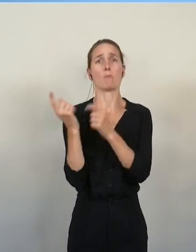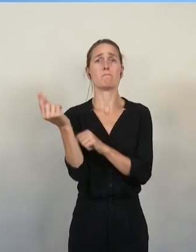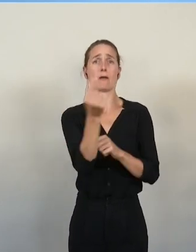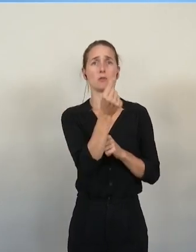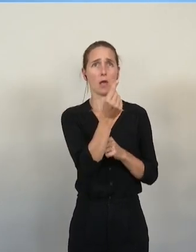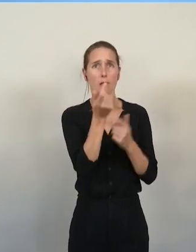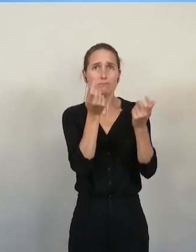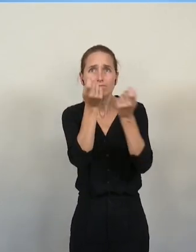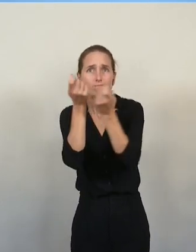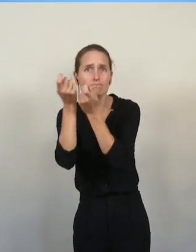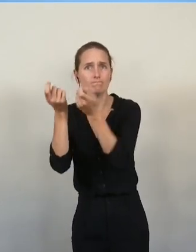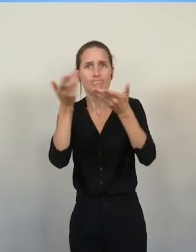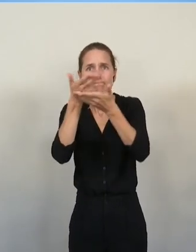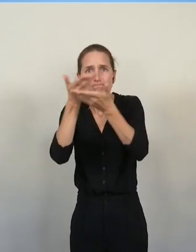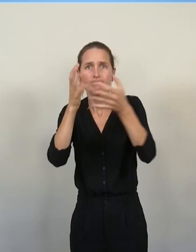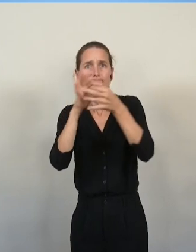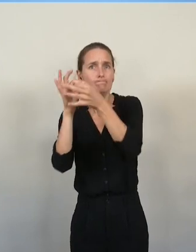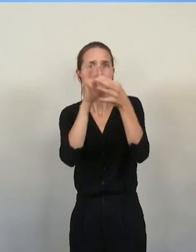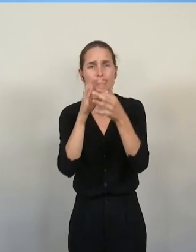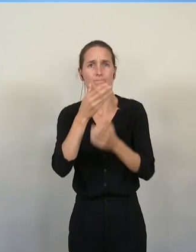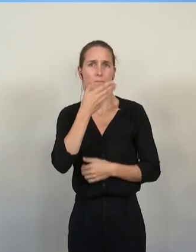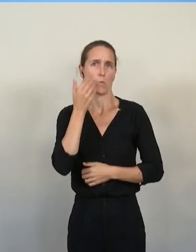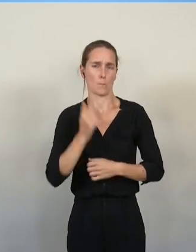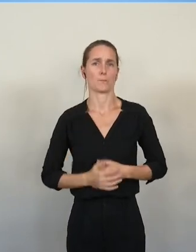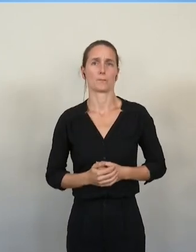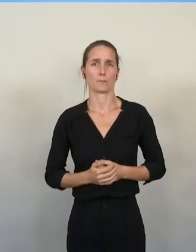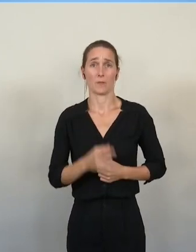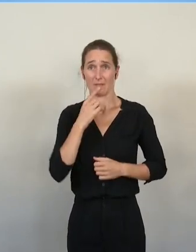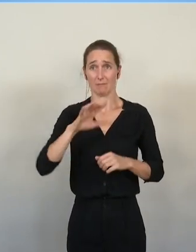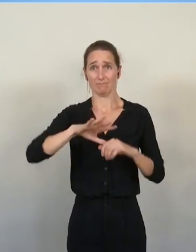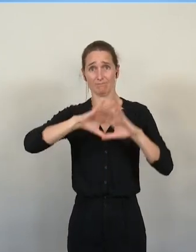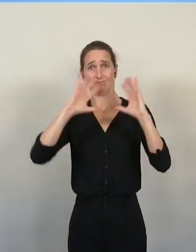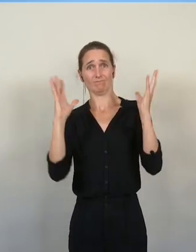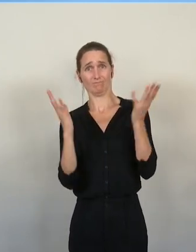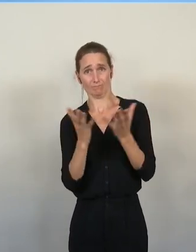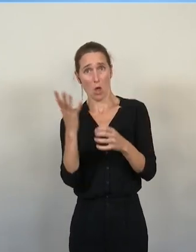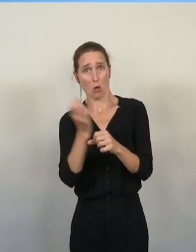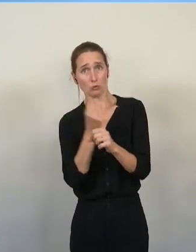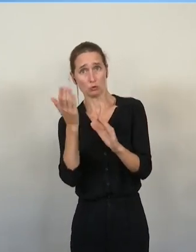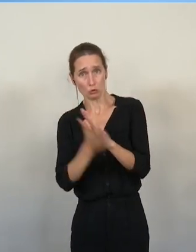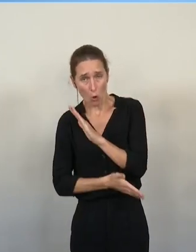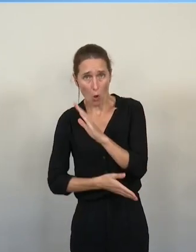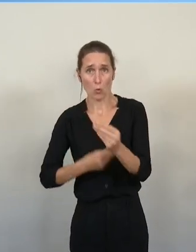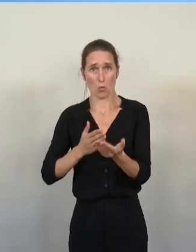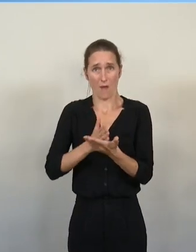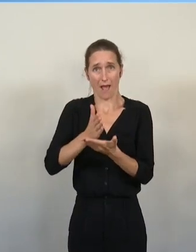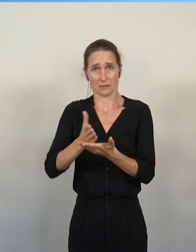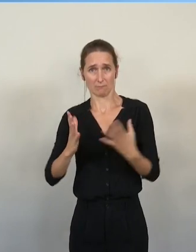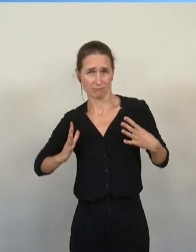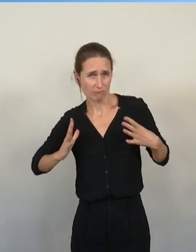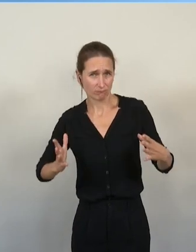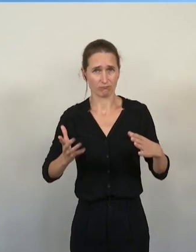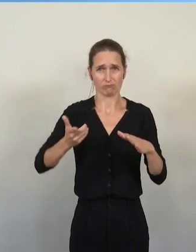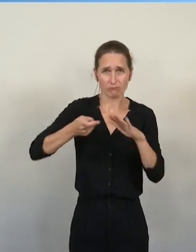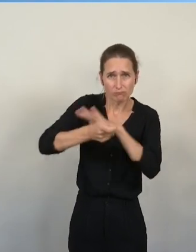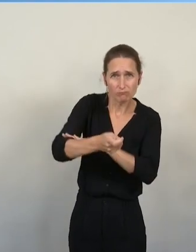acteurs et les dispositifs du territoire c'est donc sur l'ensemble de ces enjeux sur ces axes d'investissement qui existe